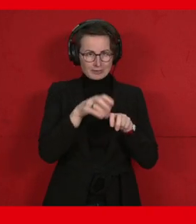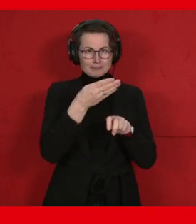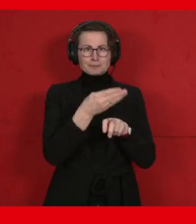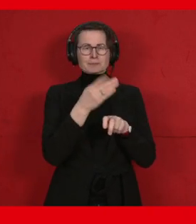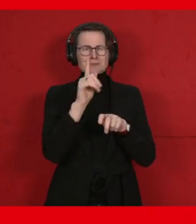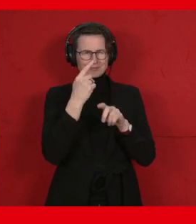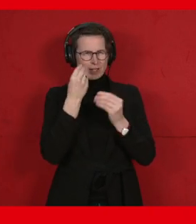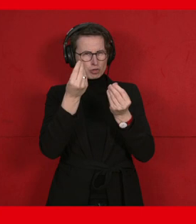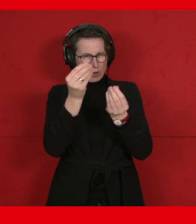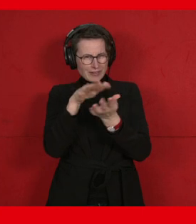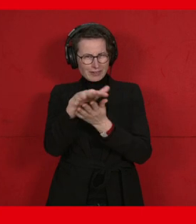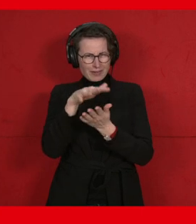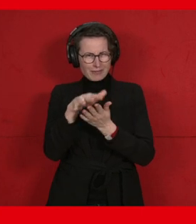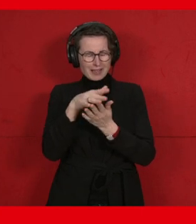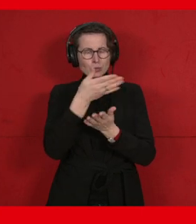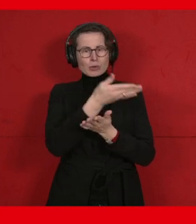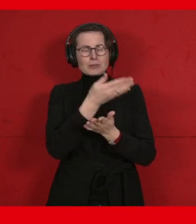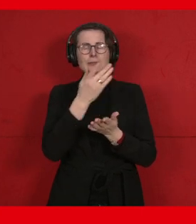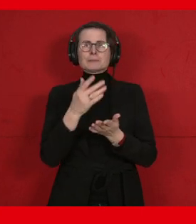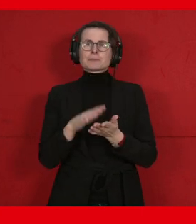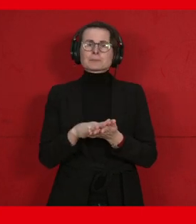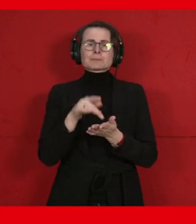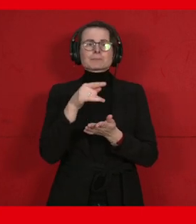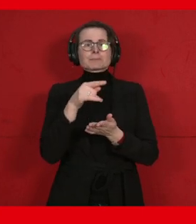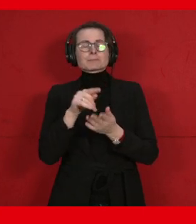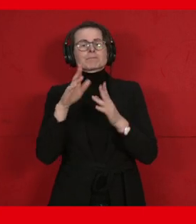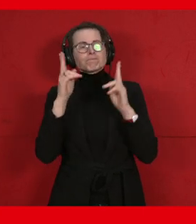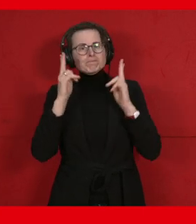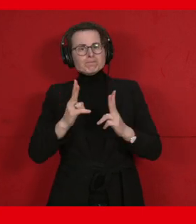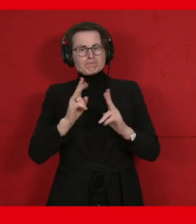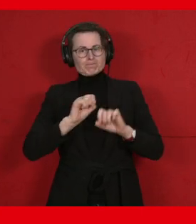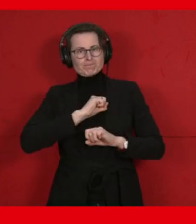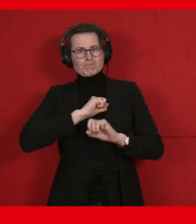mal in die stoffliche Verwertung reingehen, weil das ökonomischer ist und auch